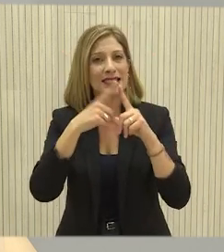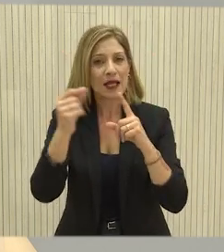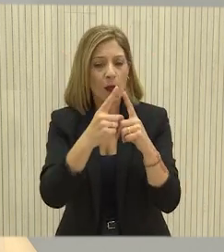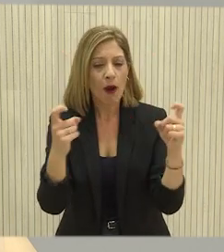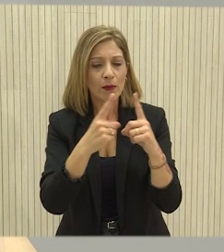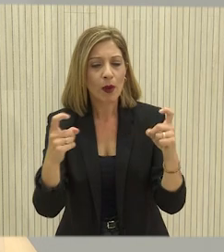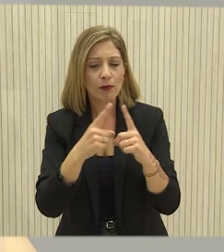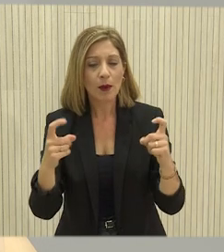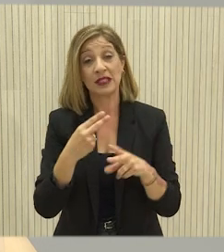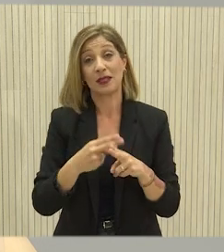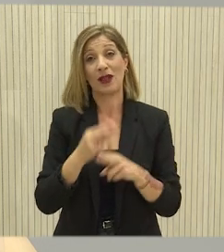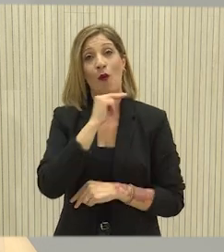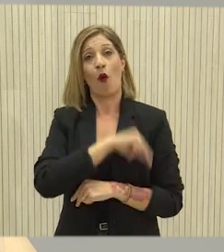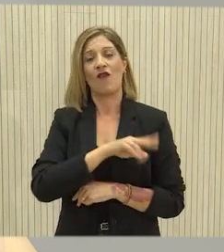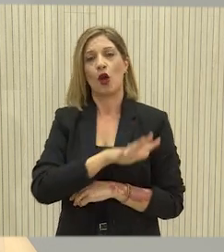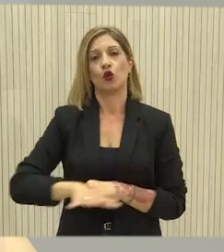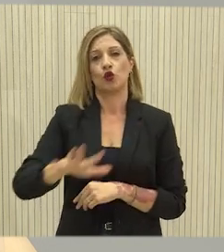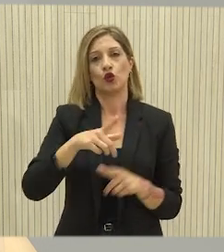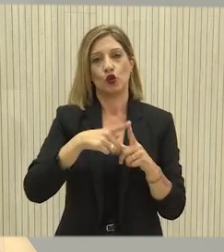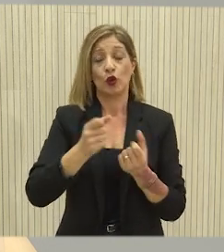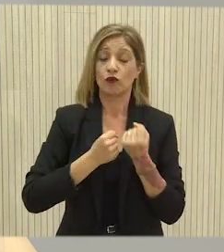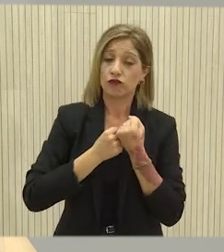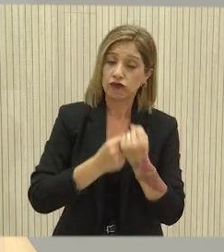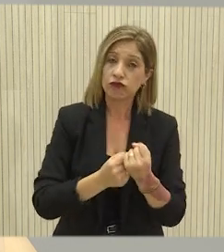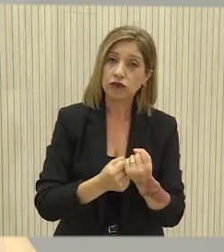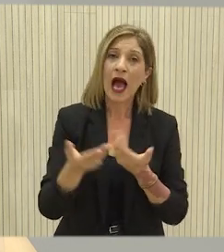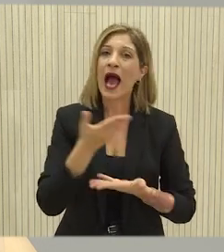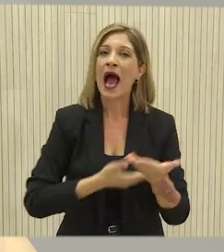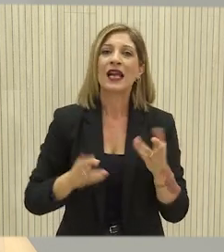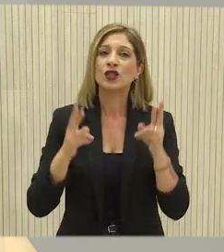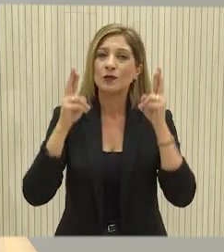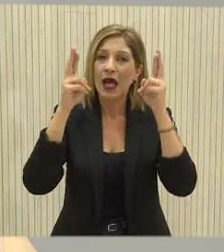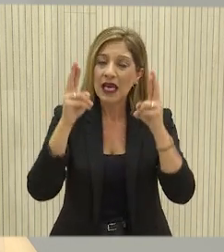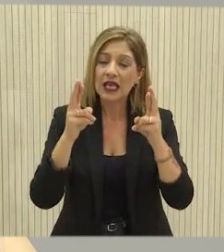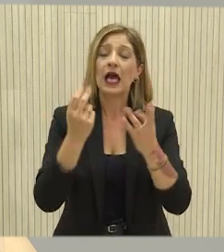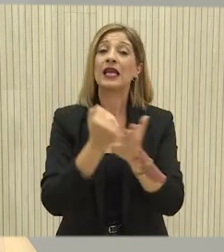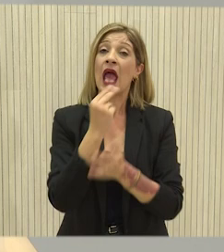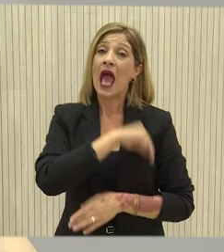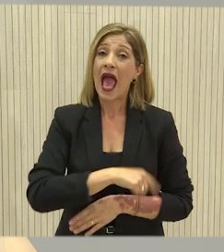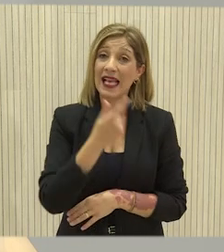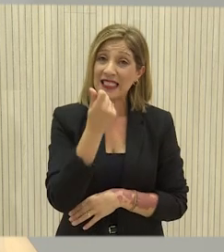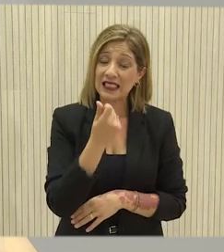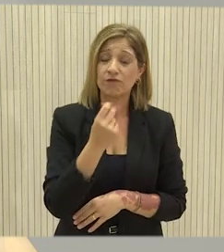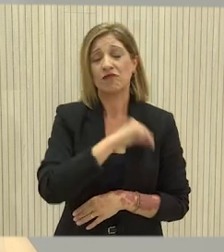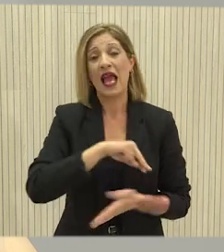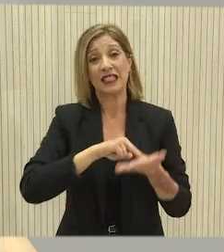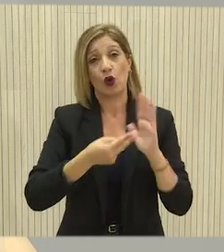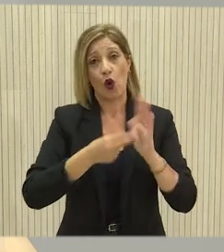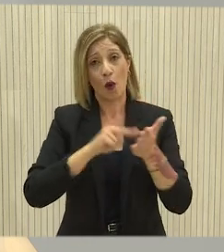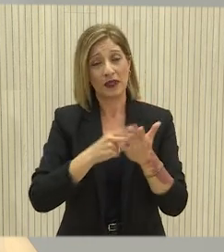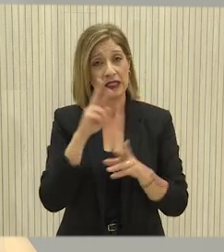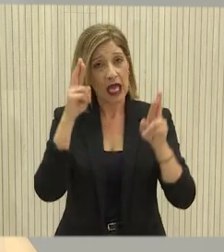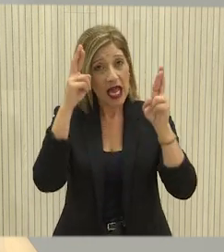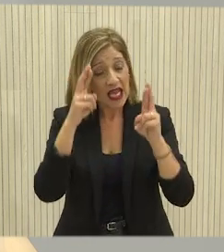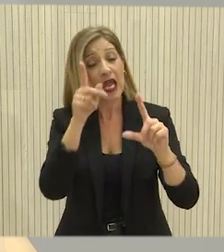του ενεργειακού εφοδιασμού της Κύπρου, την προώθηση των ανανεώσιμων πηγών ενέργειας και την εξοικονόμηση ενέργειας, την προώθηση της κυκλικής